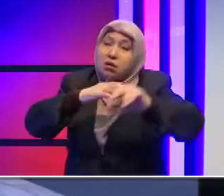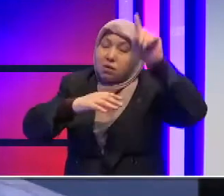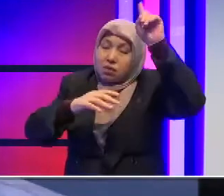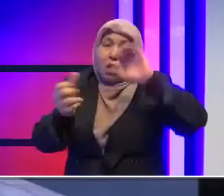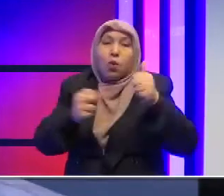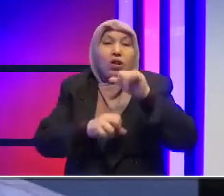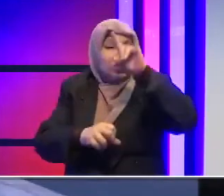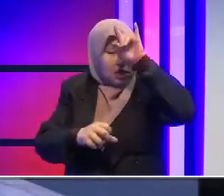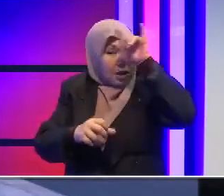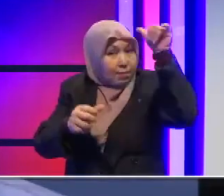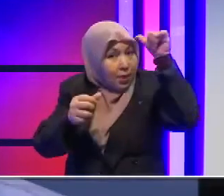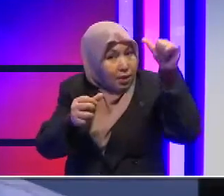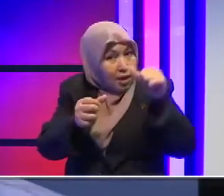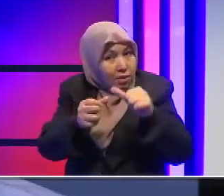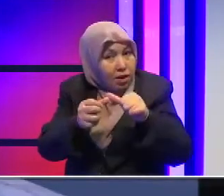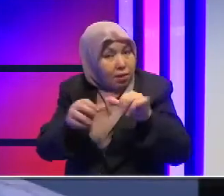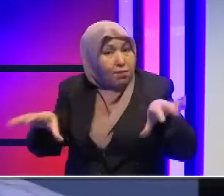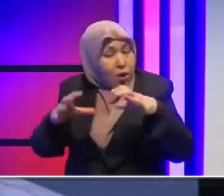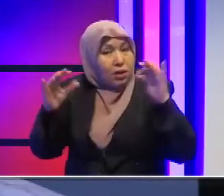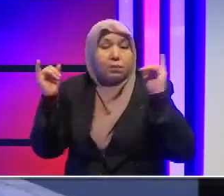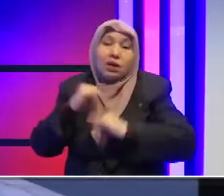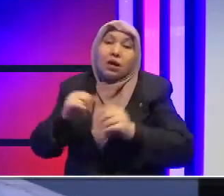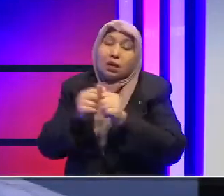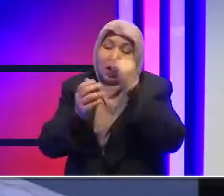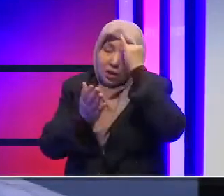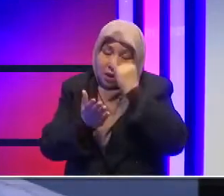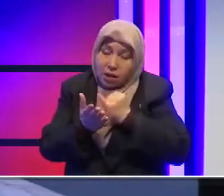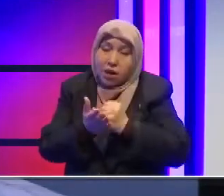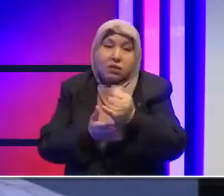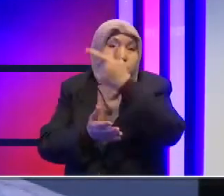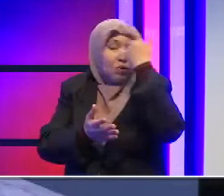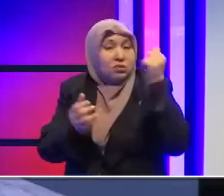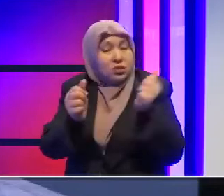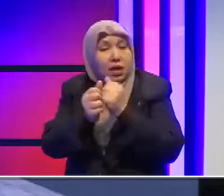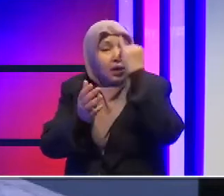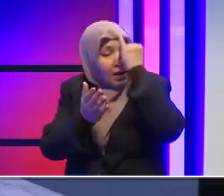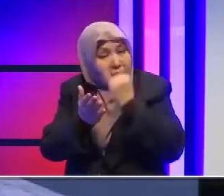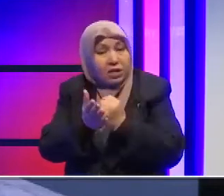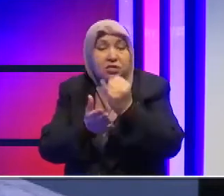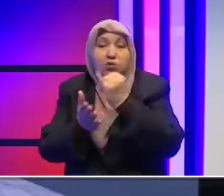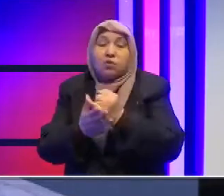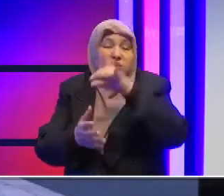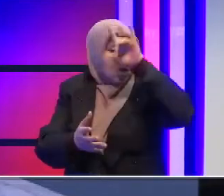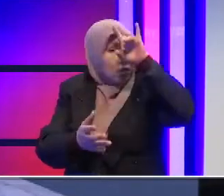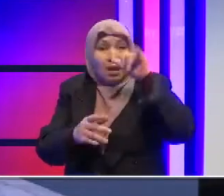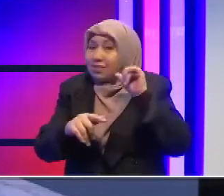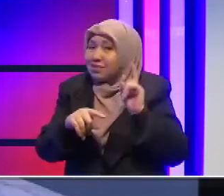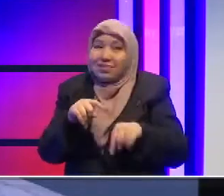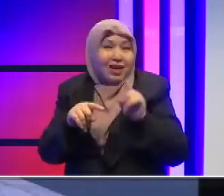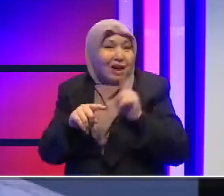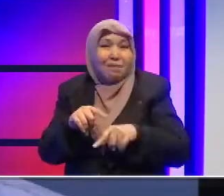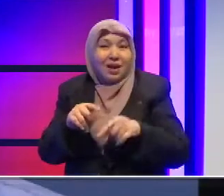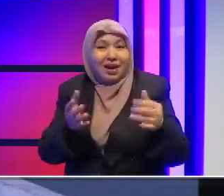Taala. Peringatannya, lakukanlah ibadah dengan ikhlas, kerana dengan ikhlas itulah syaitan takkan dapat menewaskan